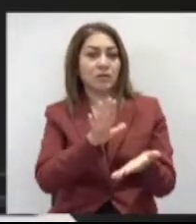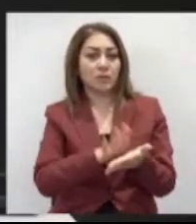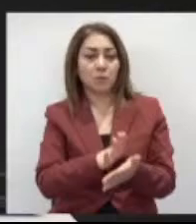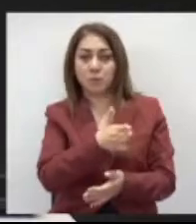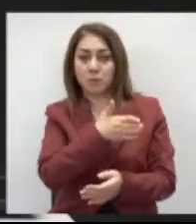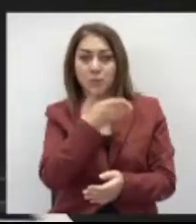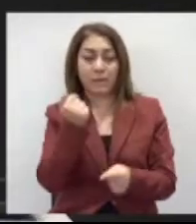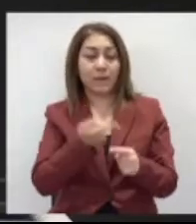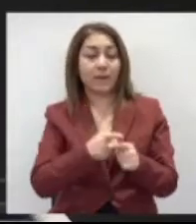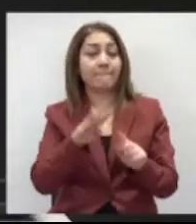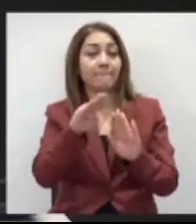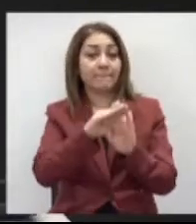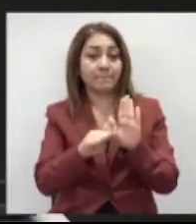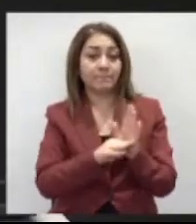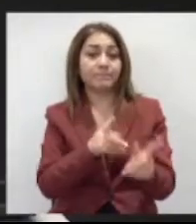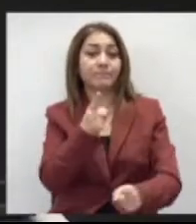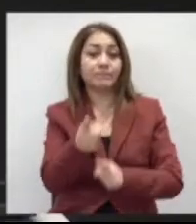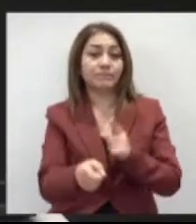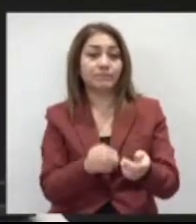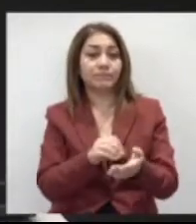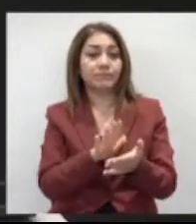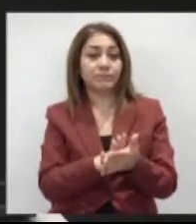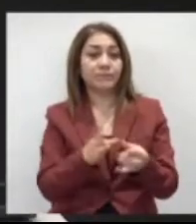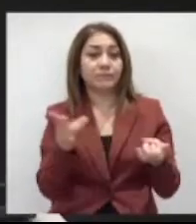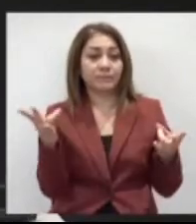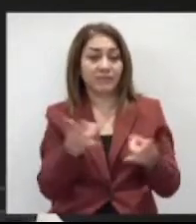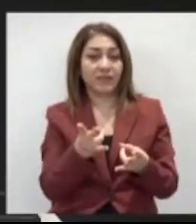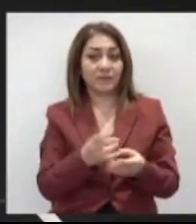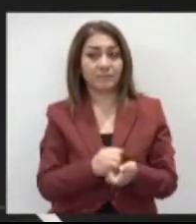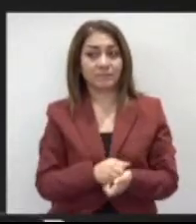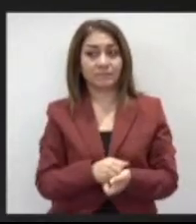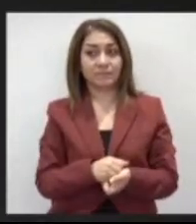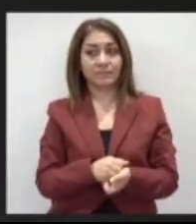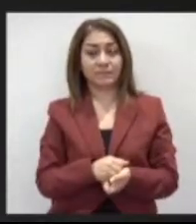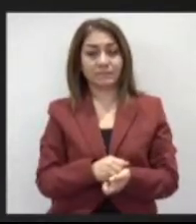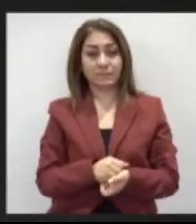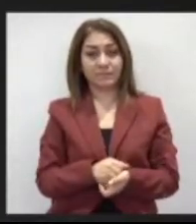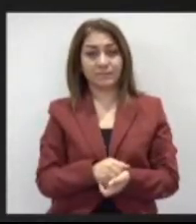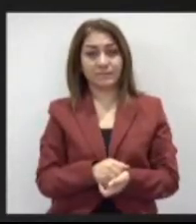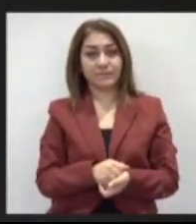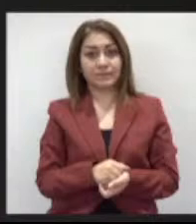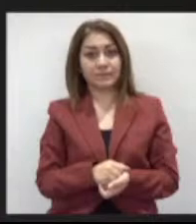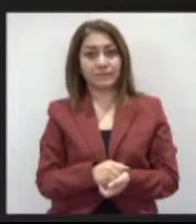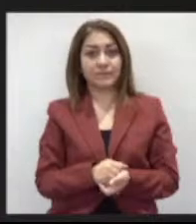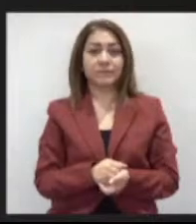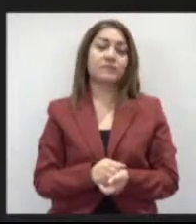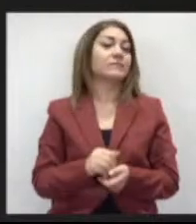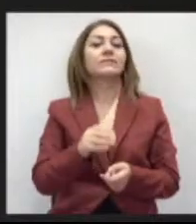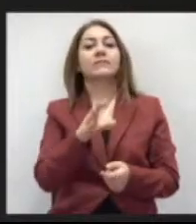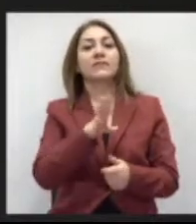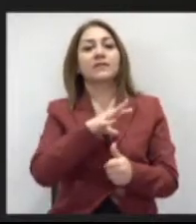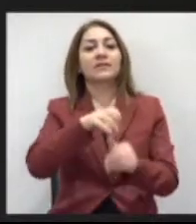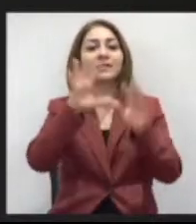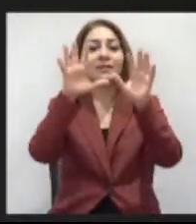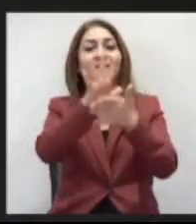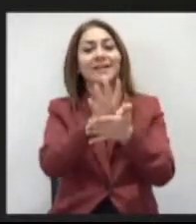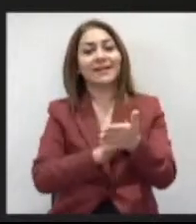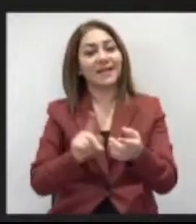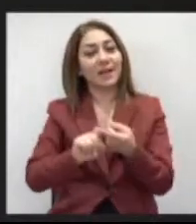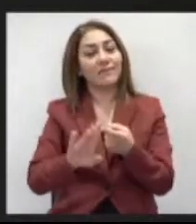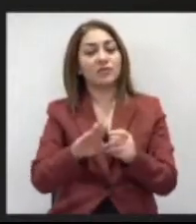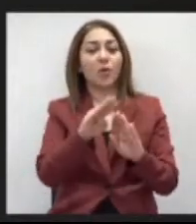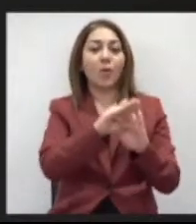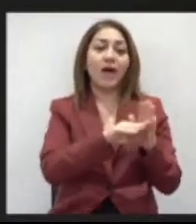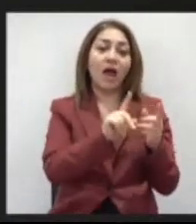համանրական օրենսդրության խնդիր կարող է լինել, այլ ոչ թե համանրական համանրության տեքստի, բայց իմ